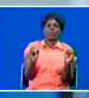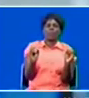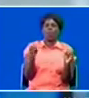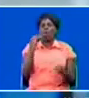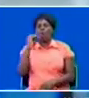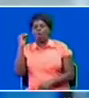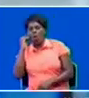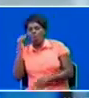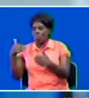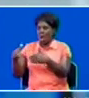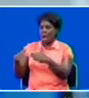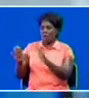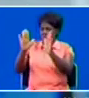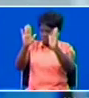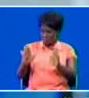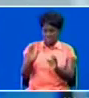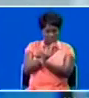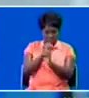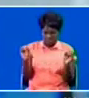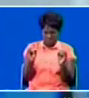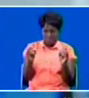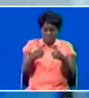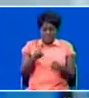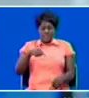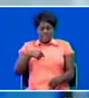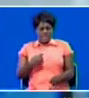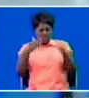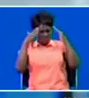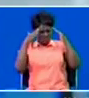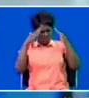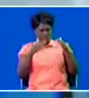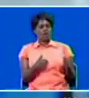home or away from home or playing who. But for us the boys